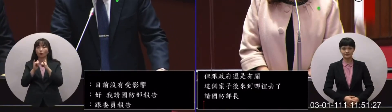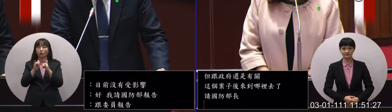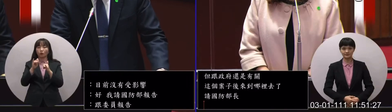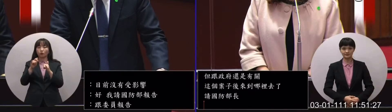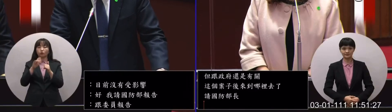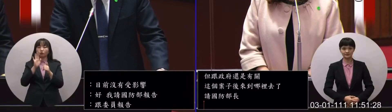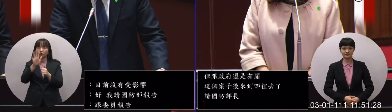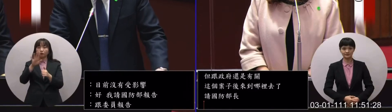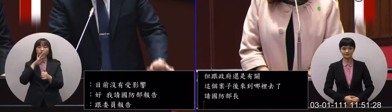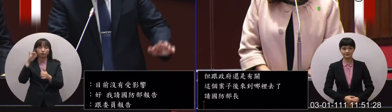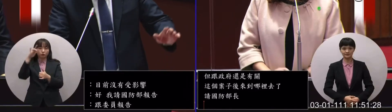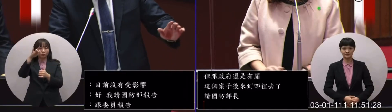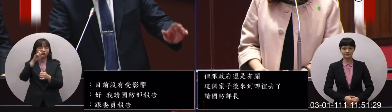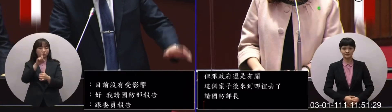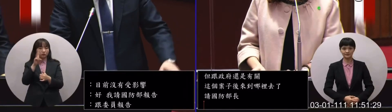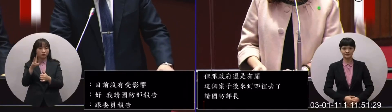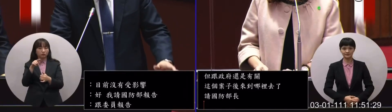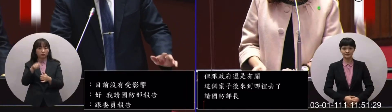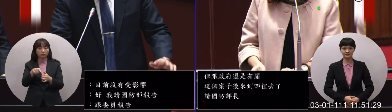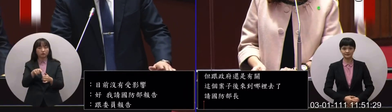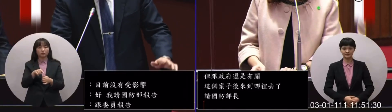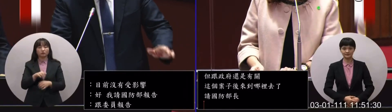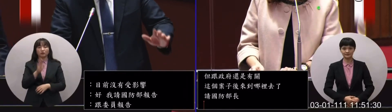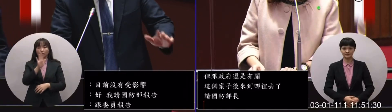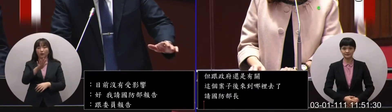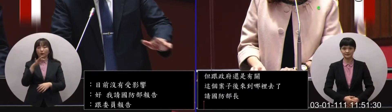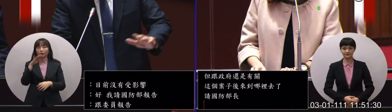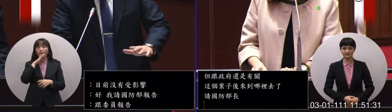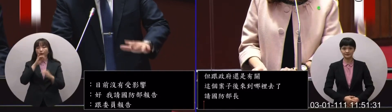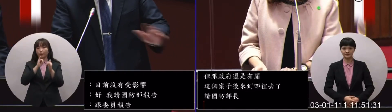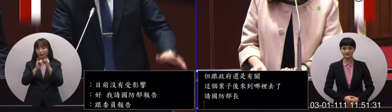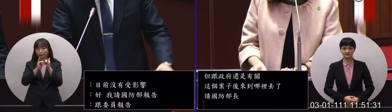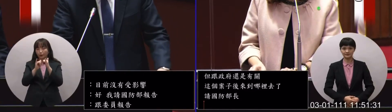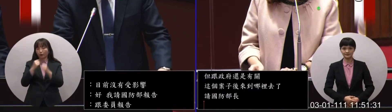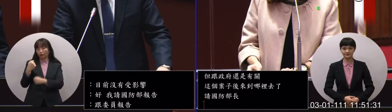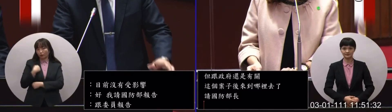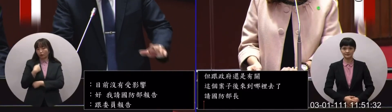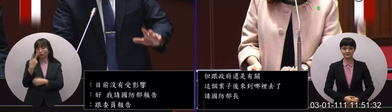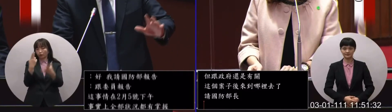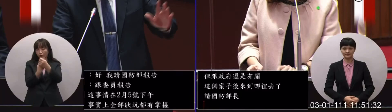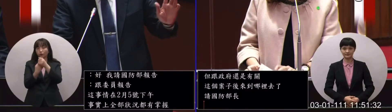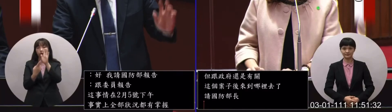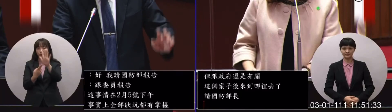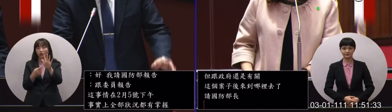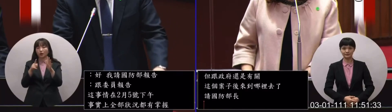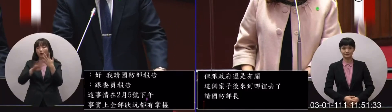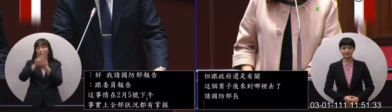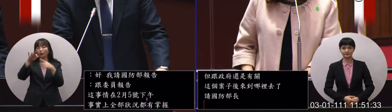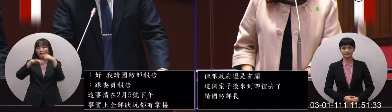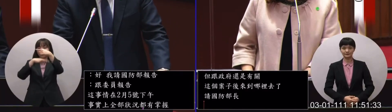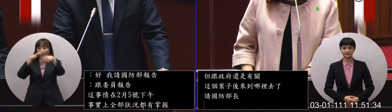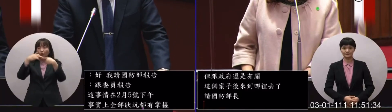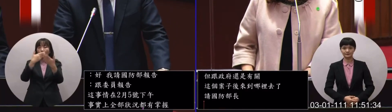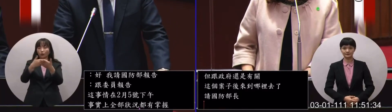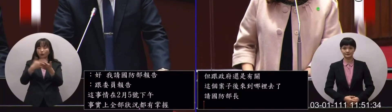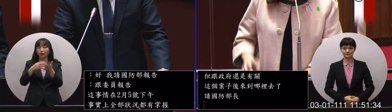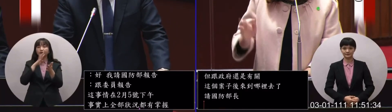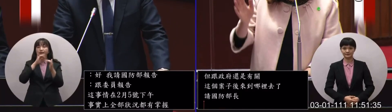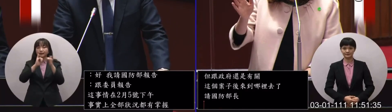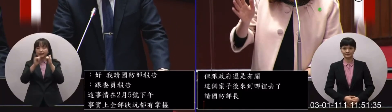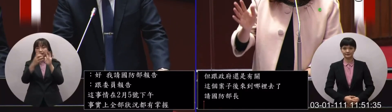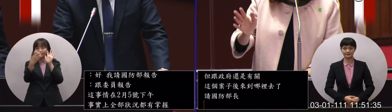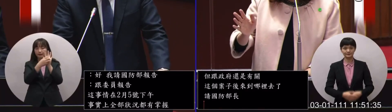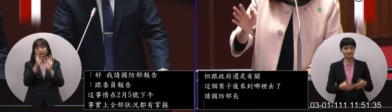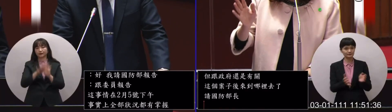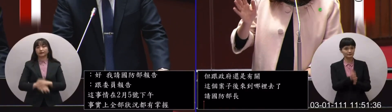个运十二，他这种飞机是民军都在用的，但他外表的涂装还是一个民用。